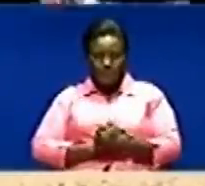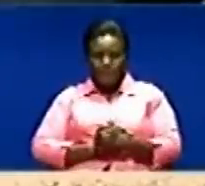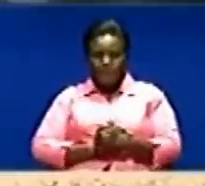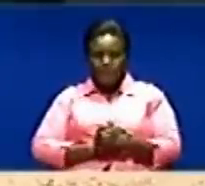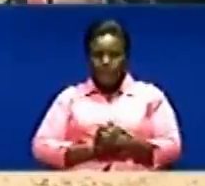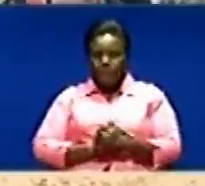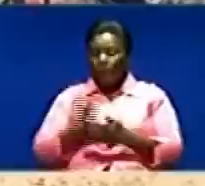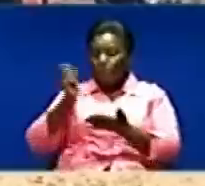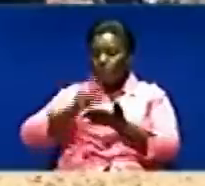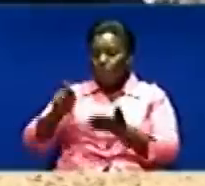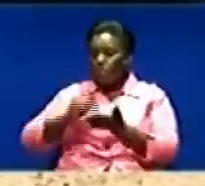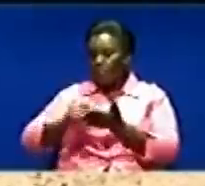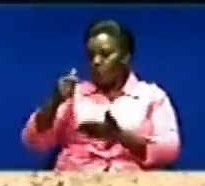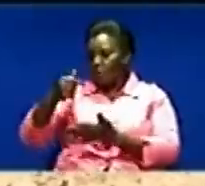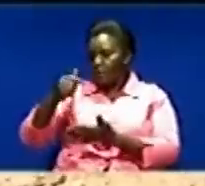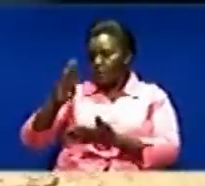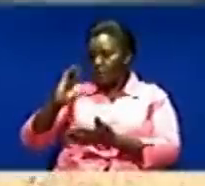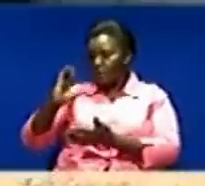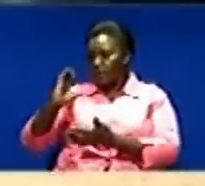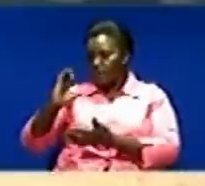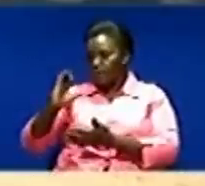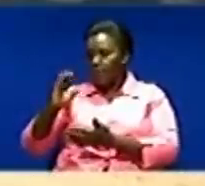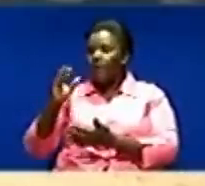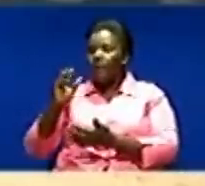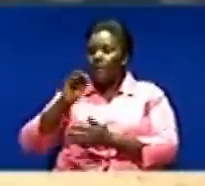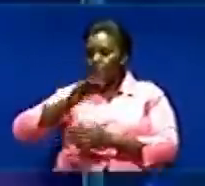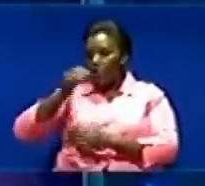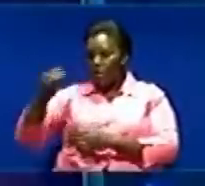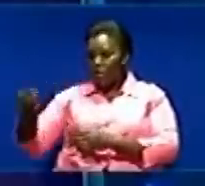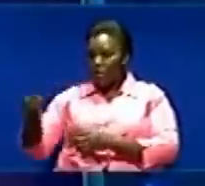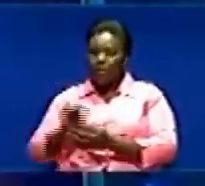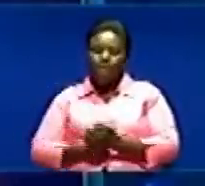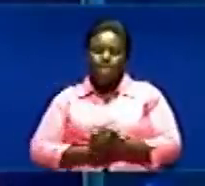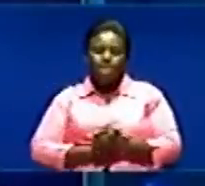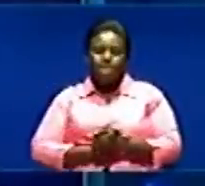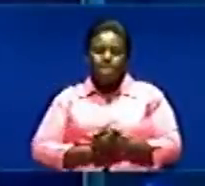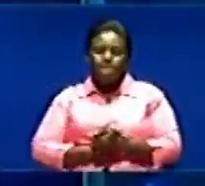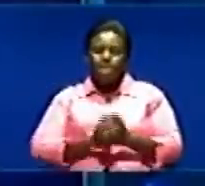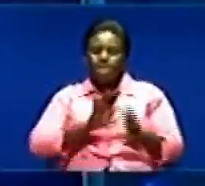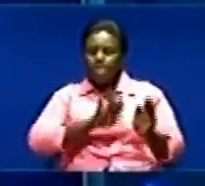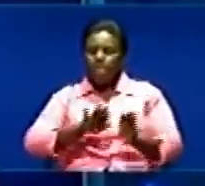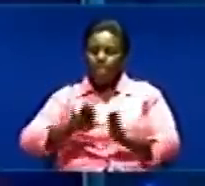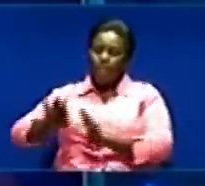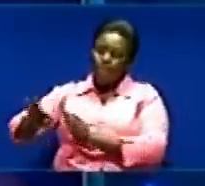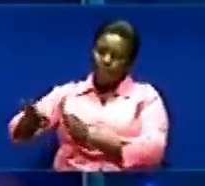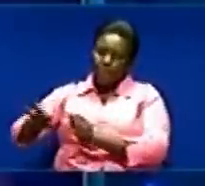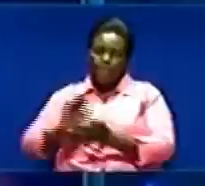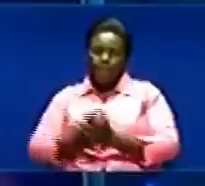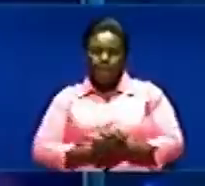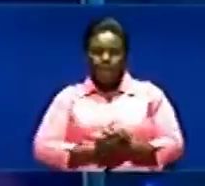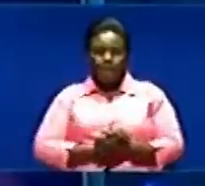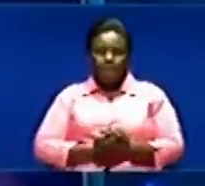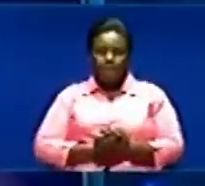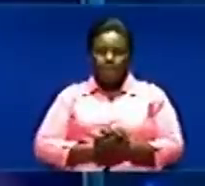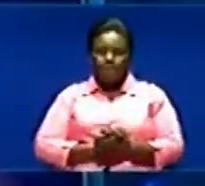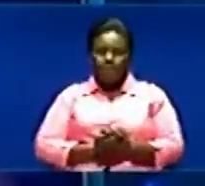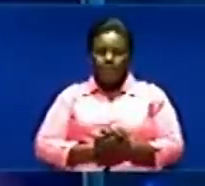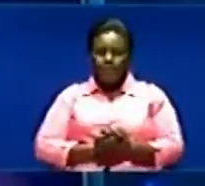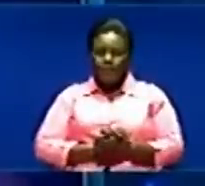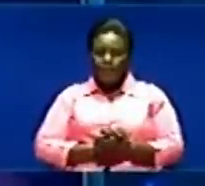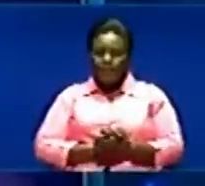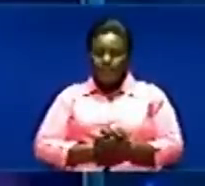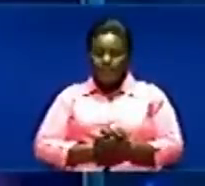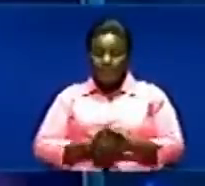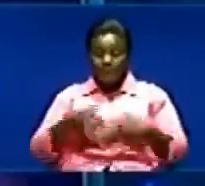Saida Mtani, TBC, Kilosa. Mtazamaji, tukiachana na masuala hayo ya miundombinu, tugeukie